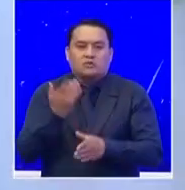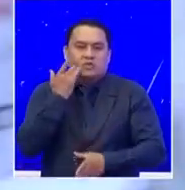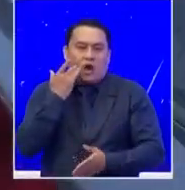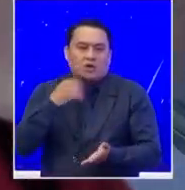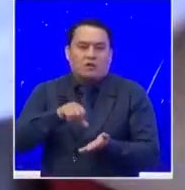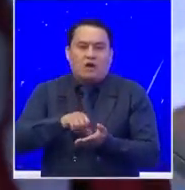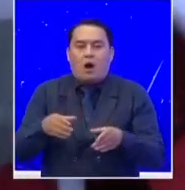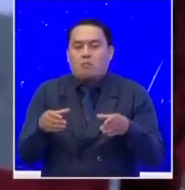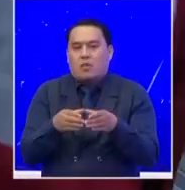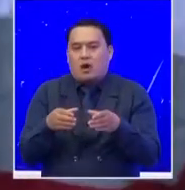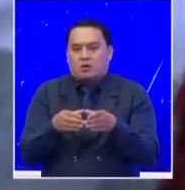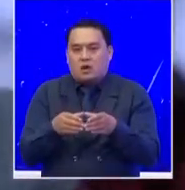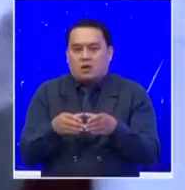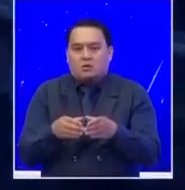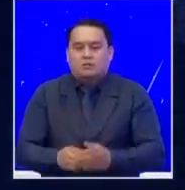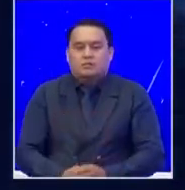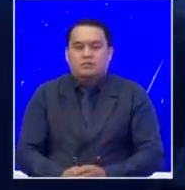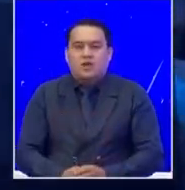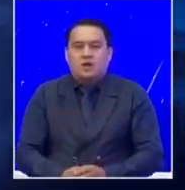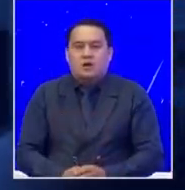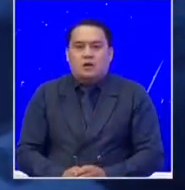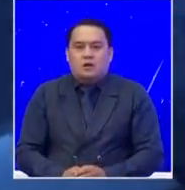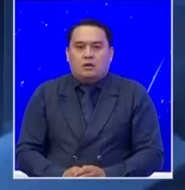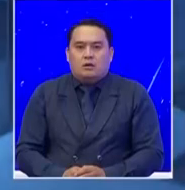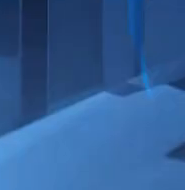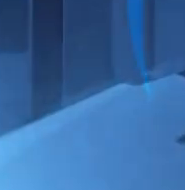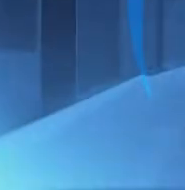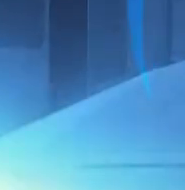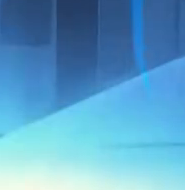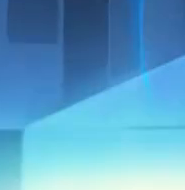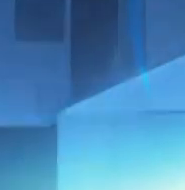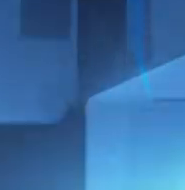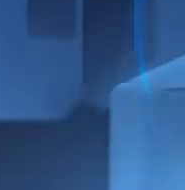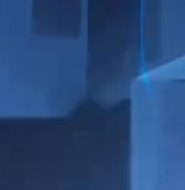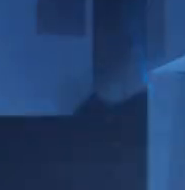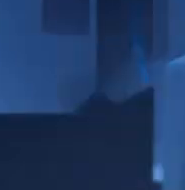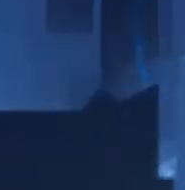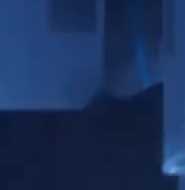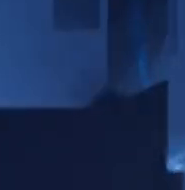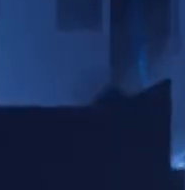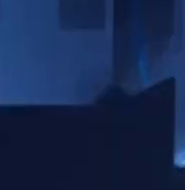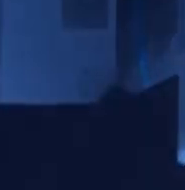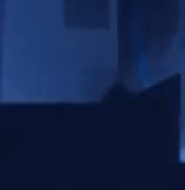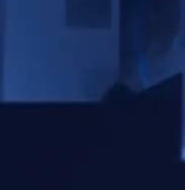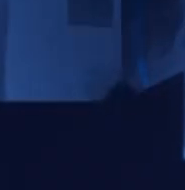выступит транснациональная компания «Кока-Кола». Дамир Анитов, Габит Кабдрахман, телеканал ЖЦУ.